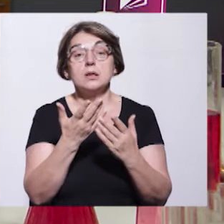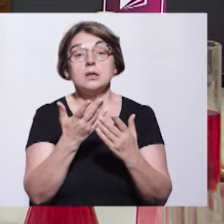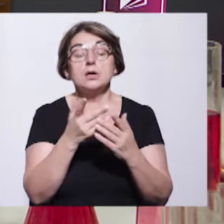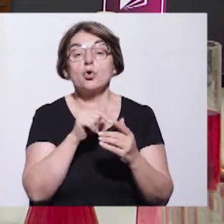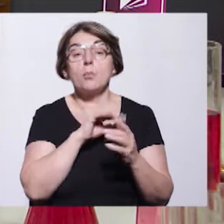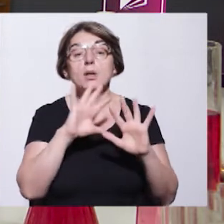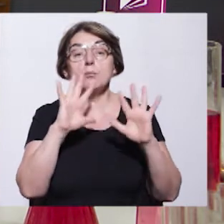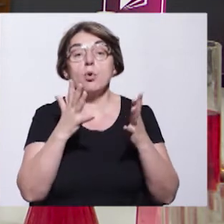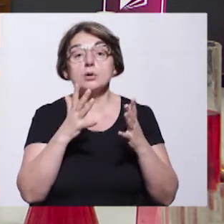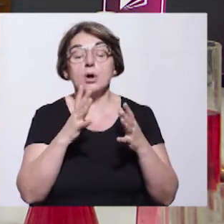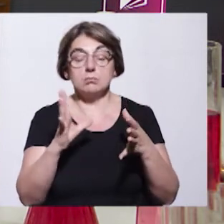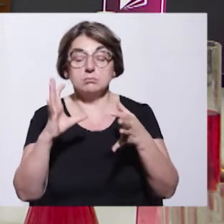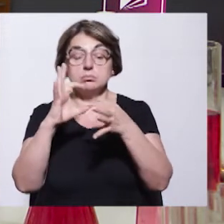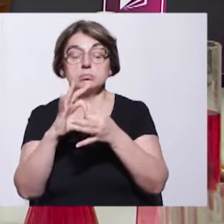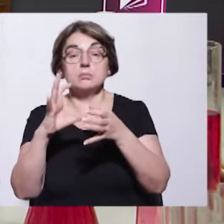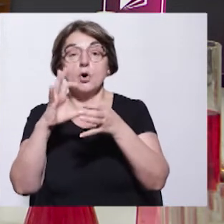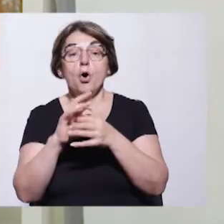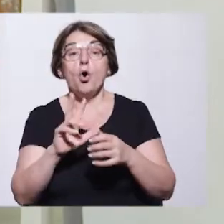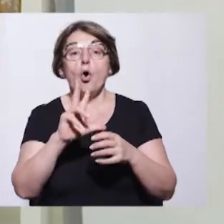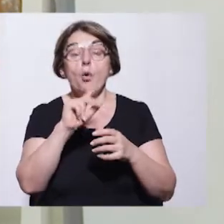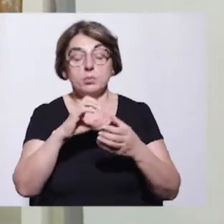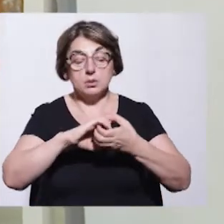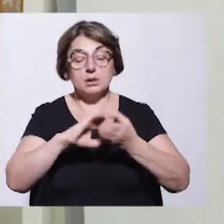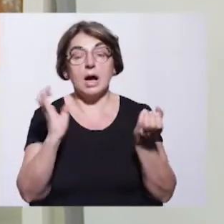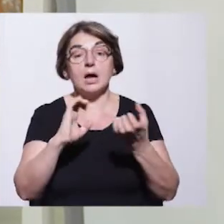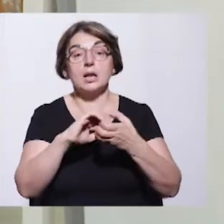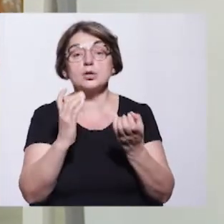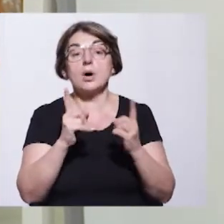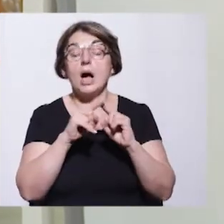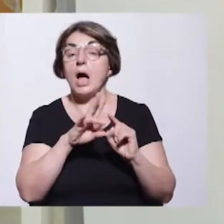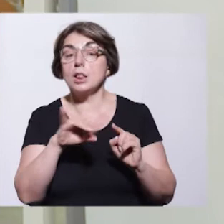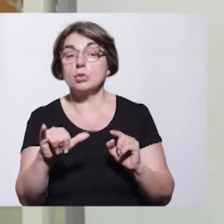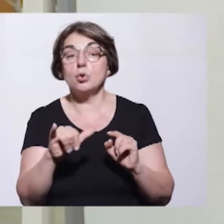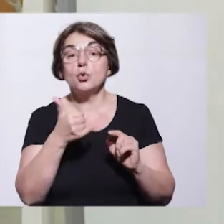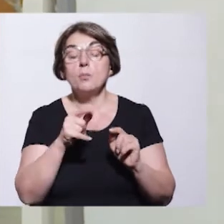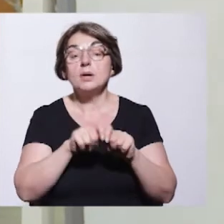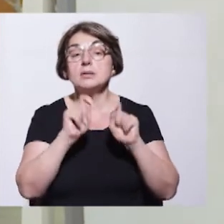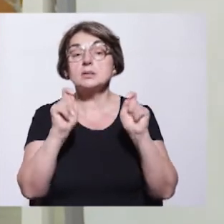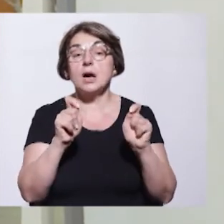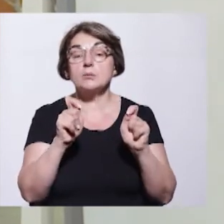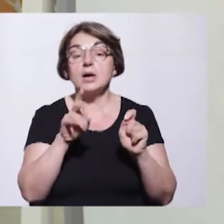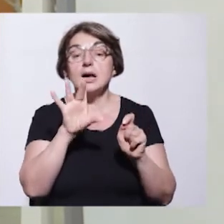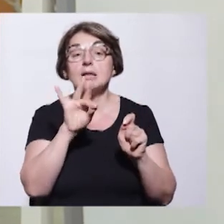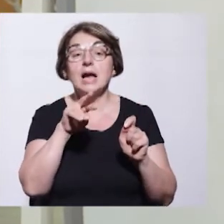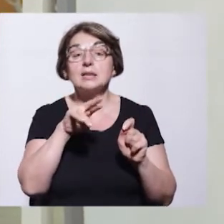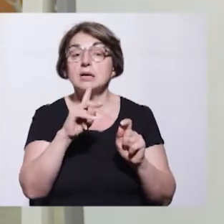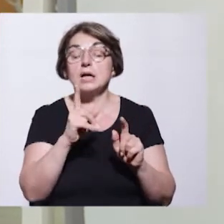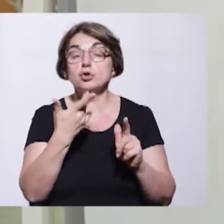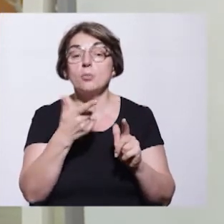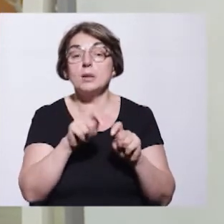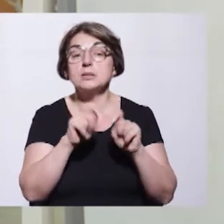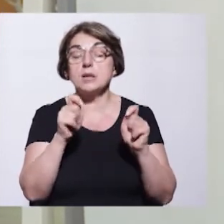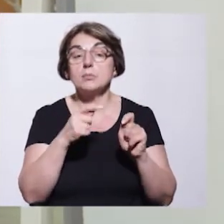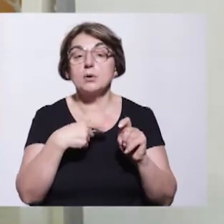კომპონენტიდან რომელი განიცდის ბმის ჰომოლიზურ გახლეჩვას, ანუ რომელი